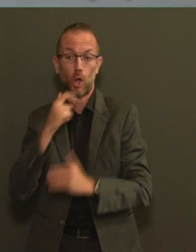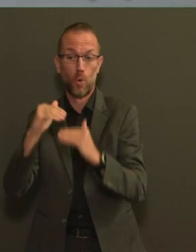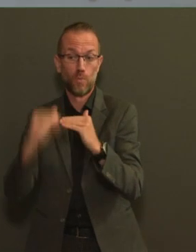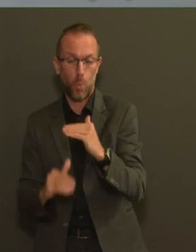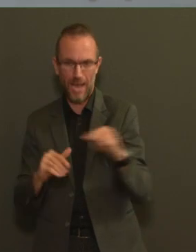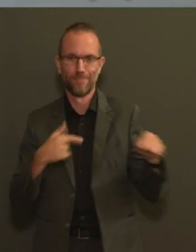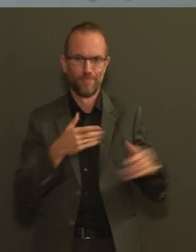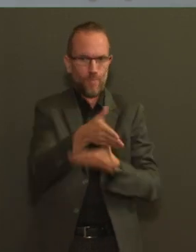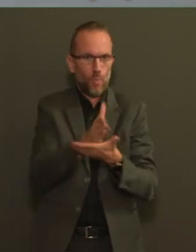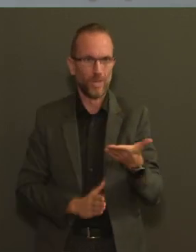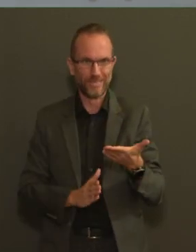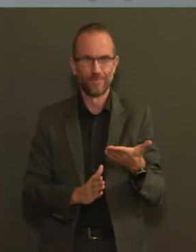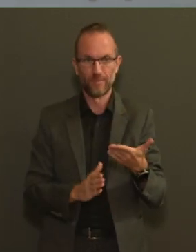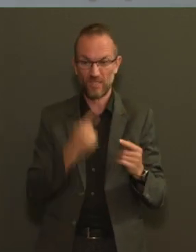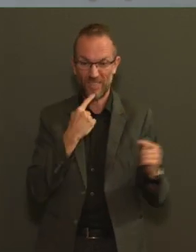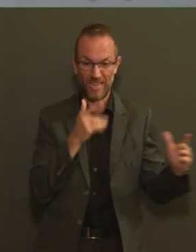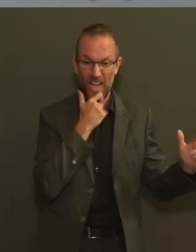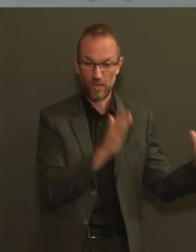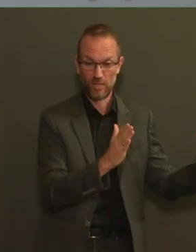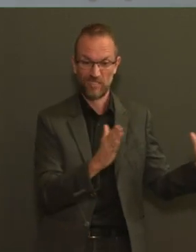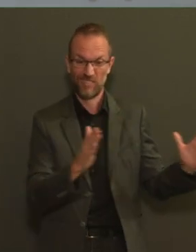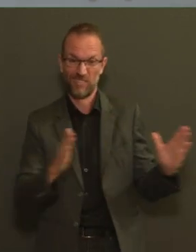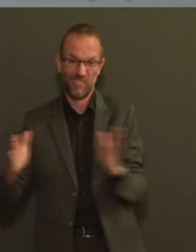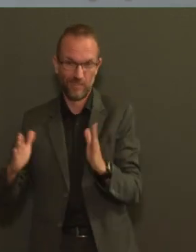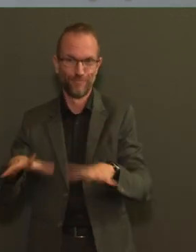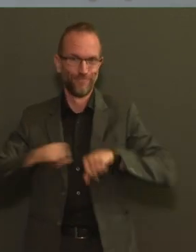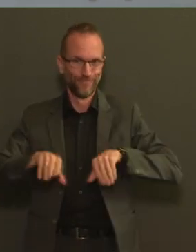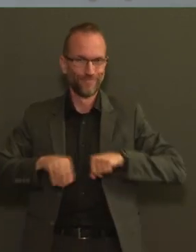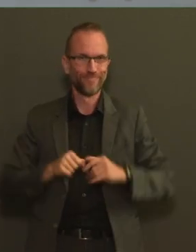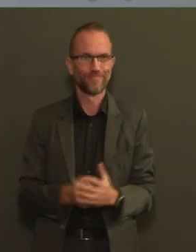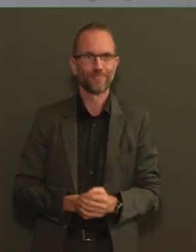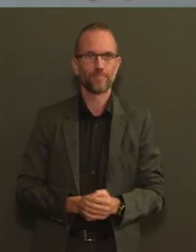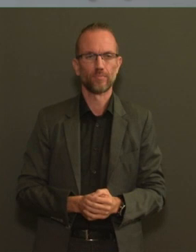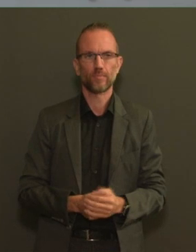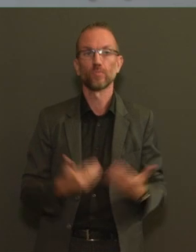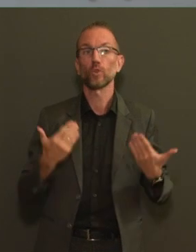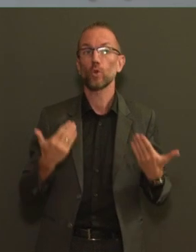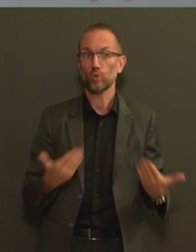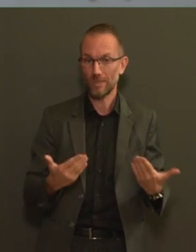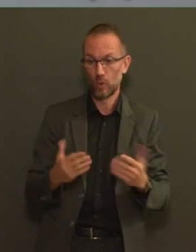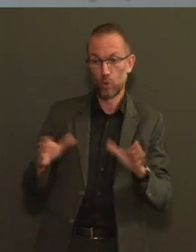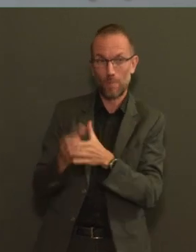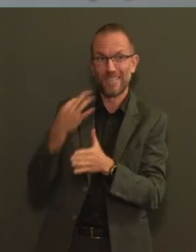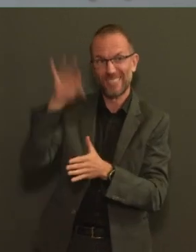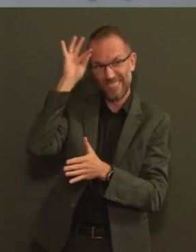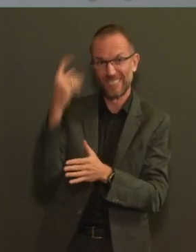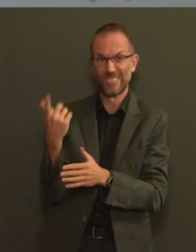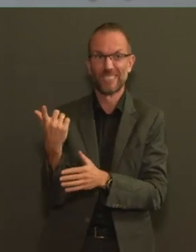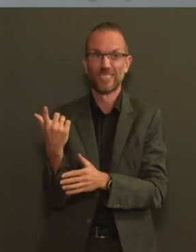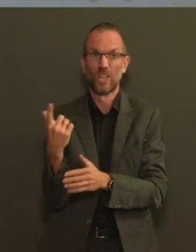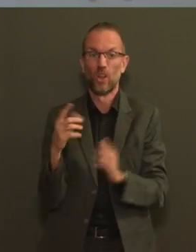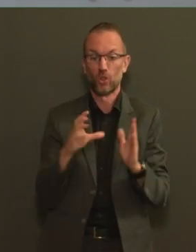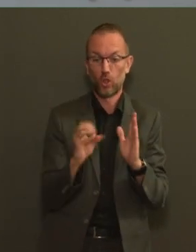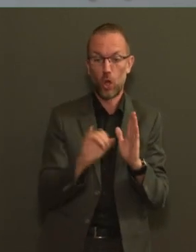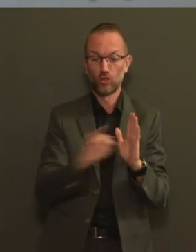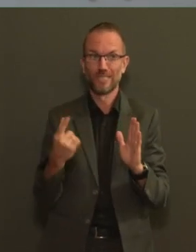Les chiffres augmentent plus rapidement dans les groupes d'âge à risque, on l'a déjà dit, entre 30 et 70 ans. C'est le cas dans tout